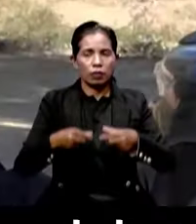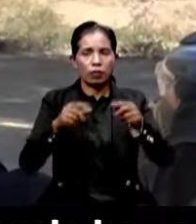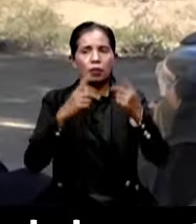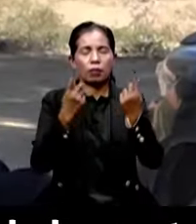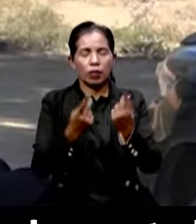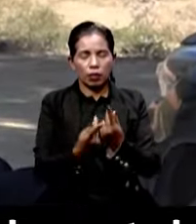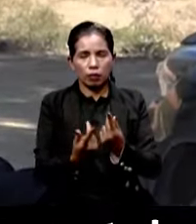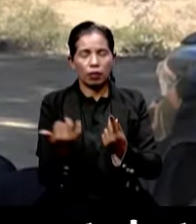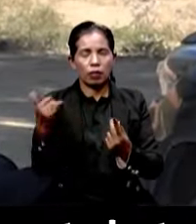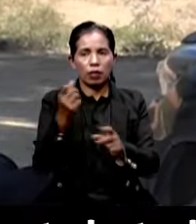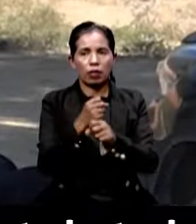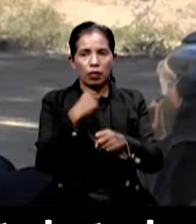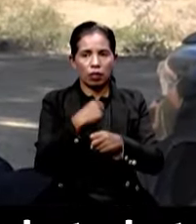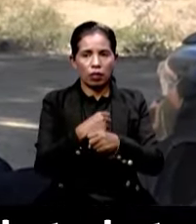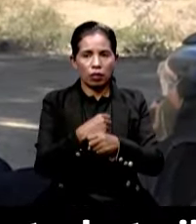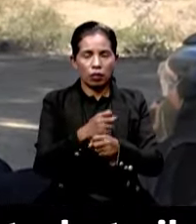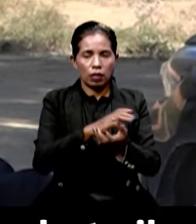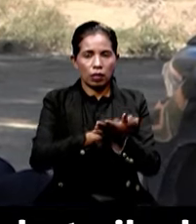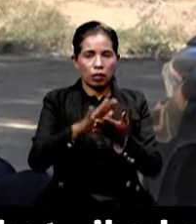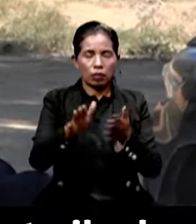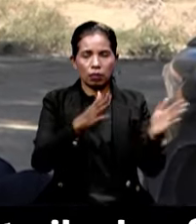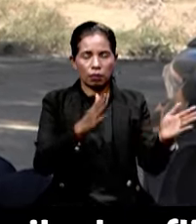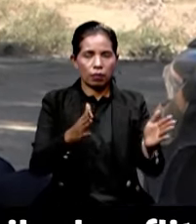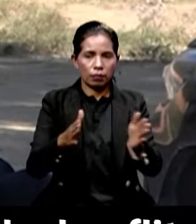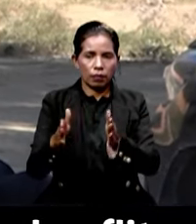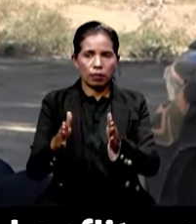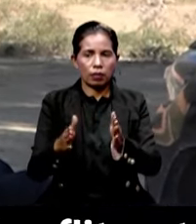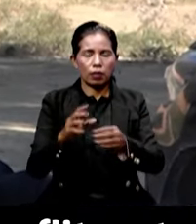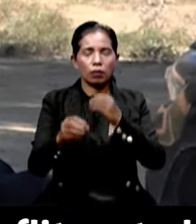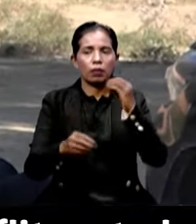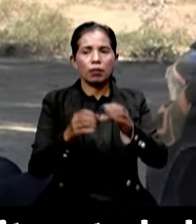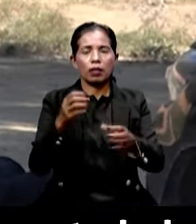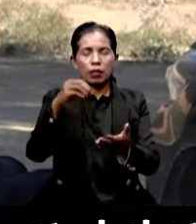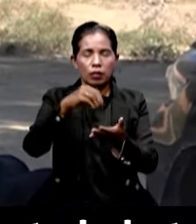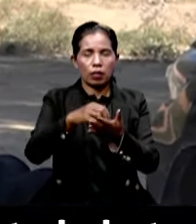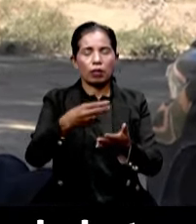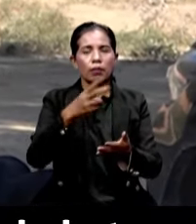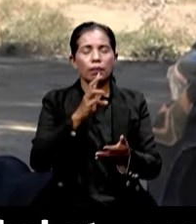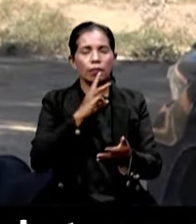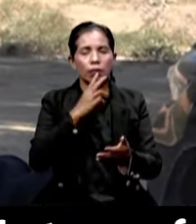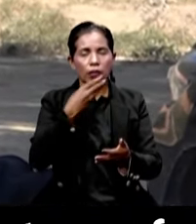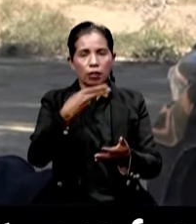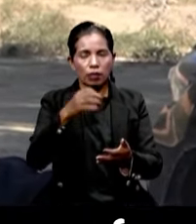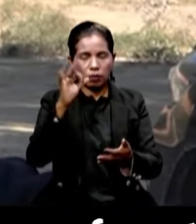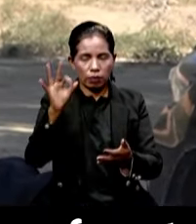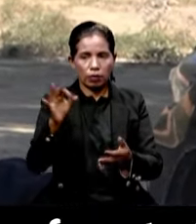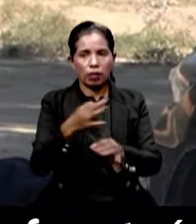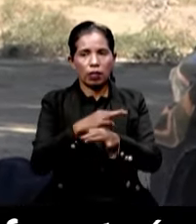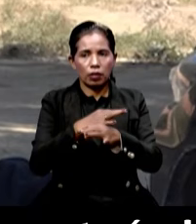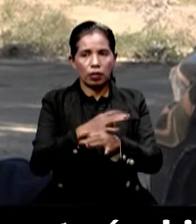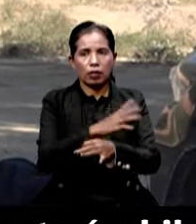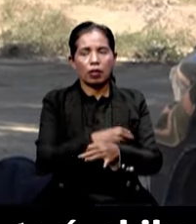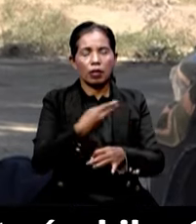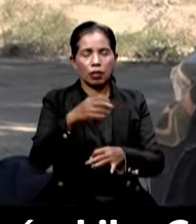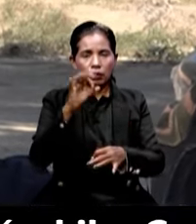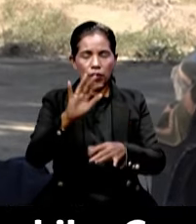kompanya matu ha atiru i preparasau be instalasau be ba Haris Fatin sira i halu konsosau provisori ba Haris